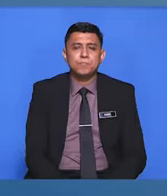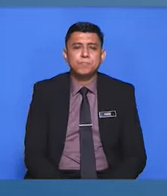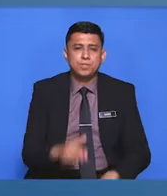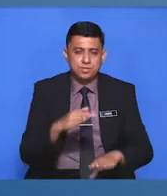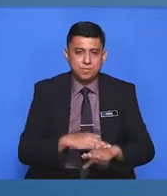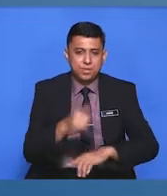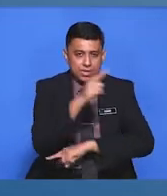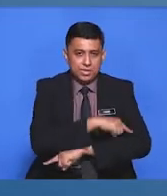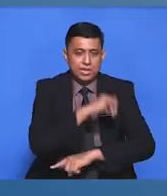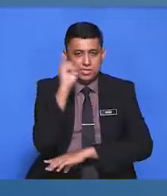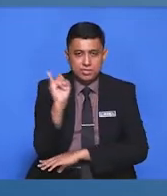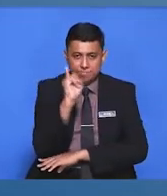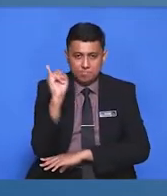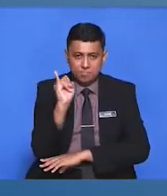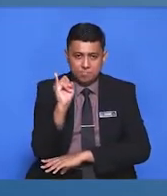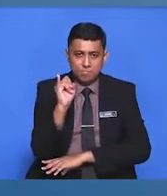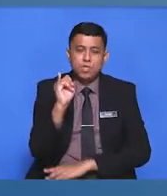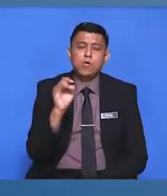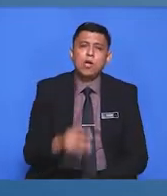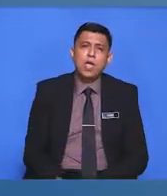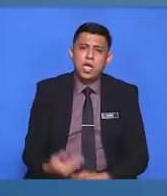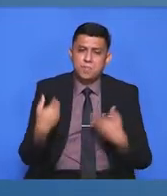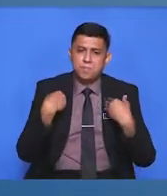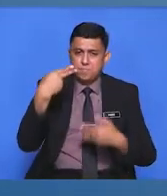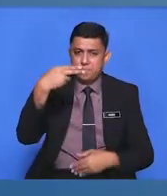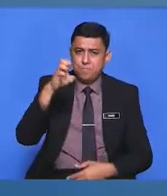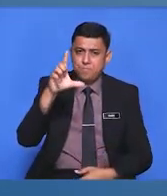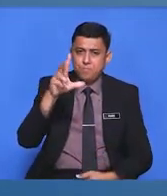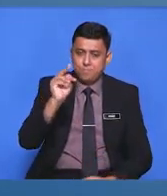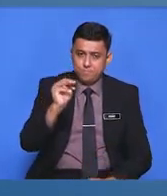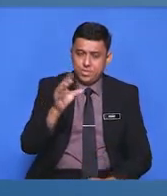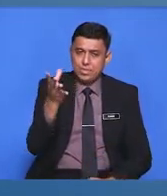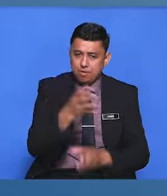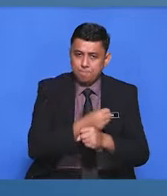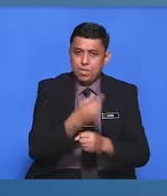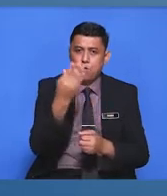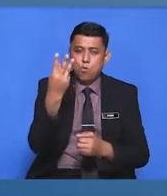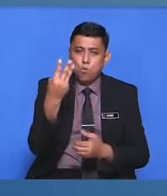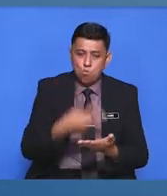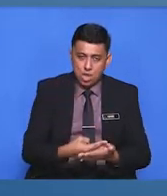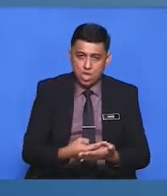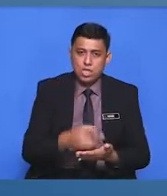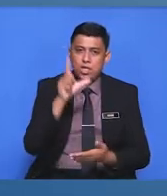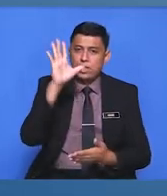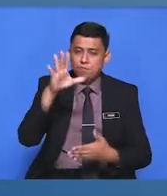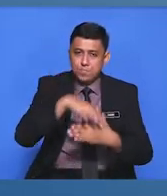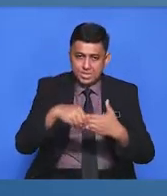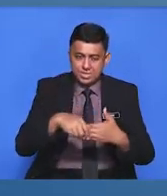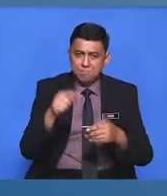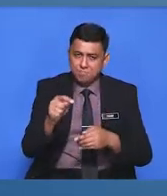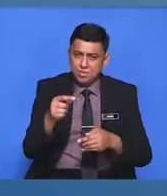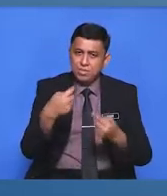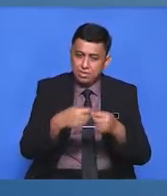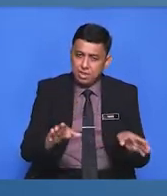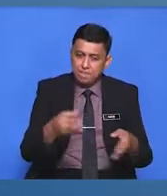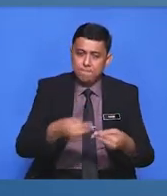Pada hari Isnin, Helmi menerima wang saku sebanyak RM5 dan dia telah